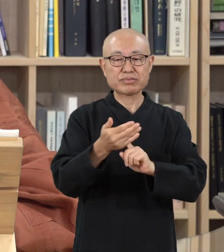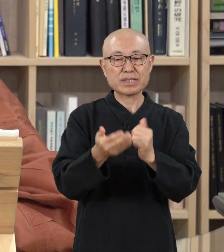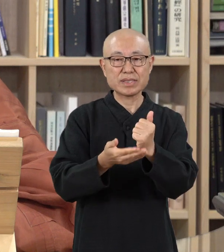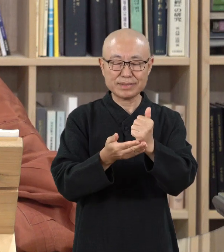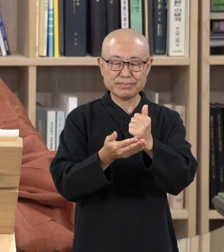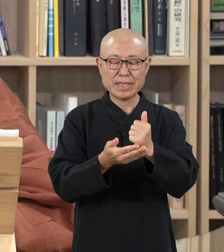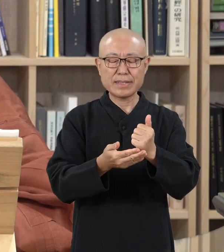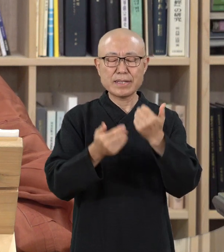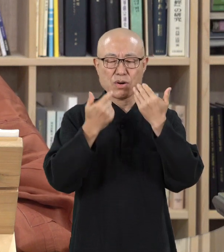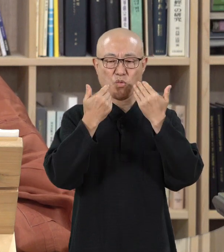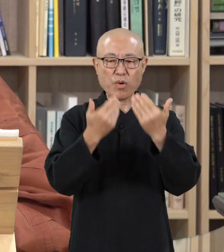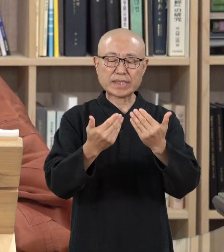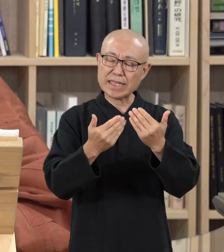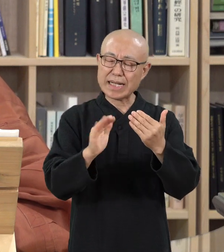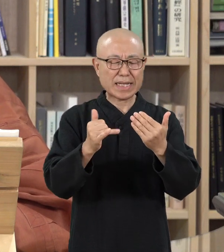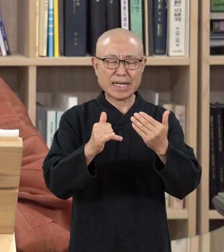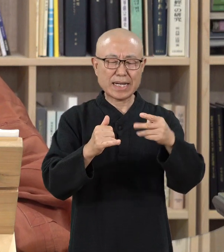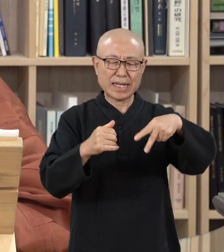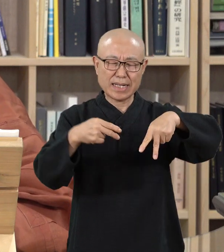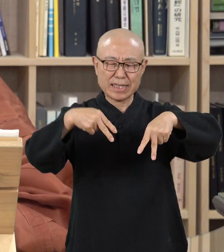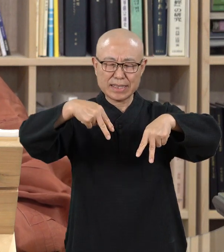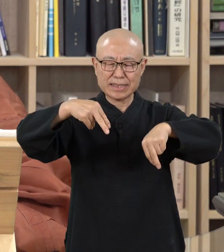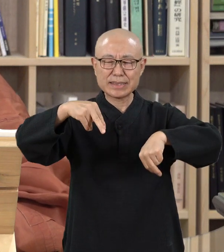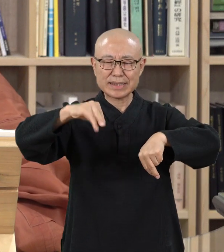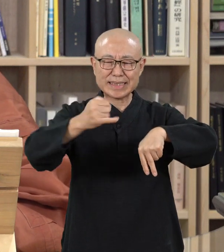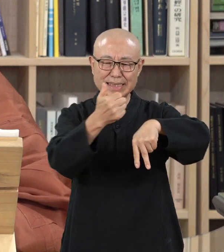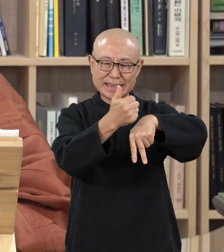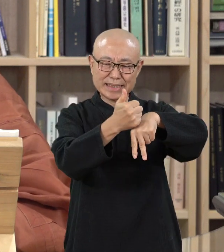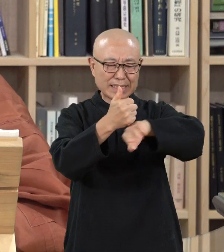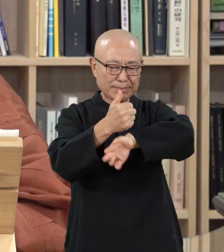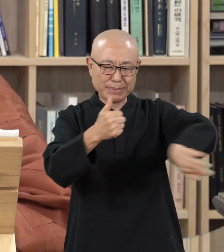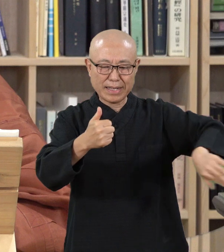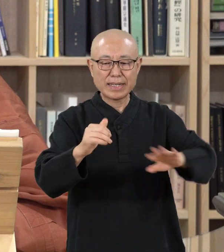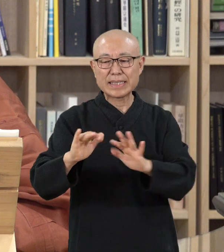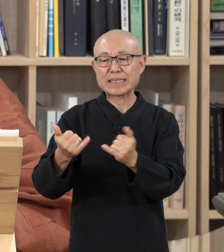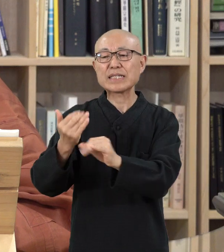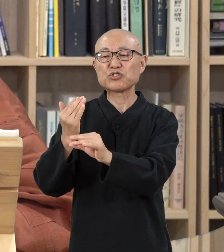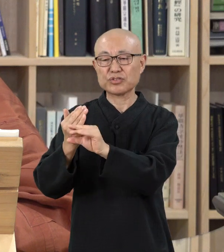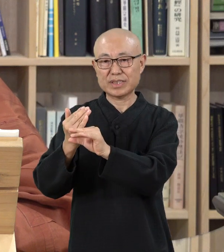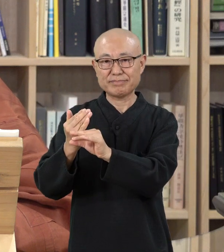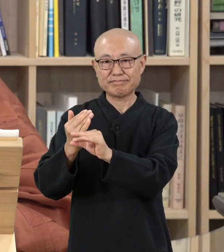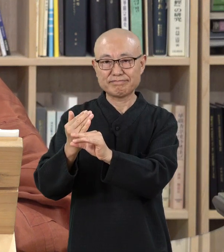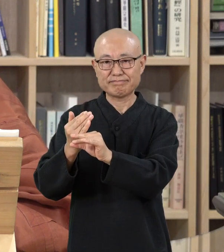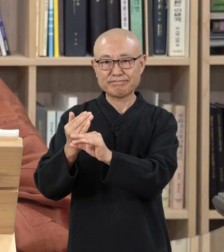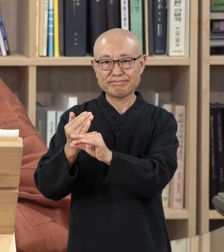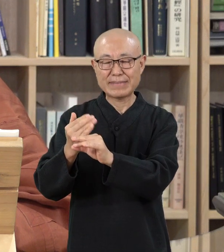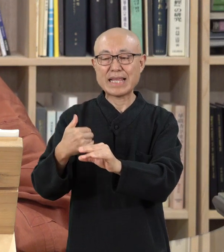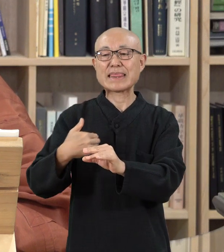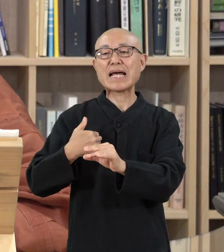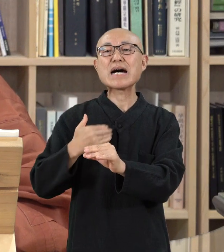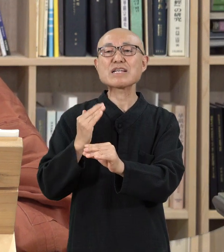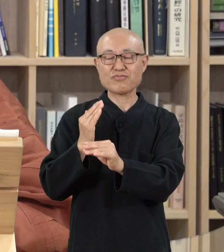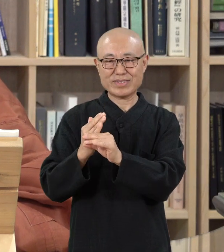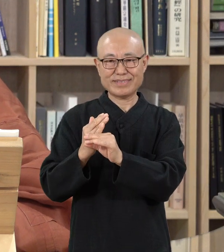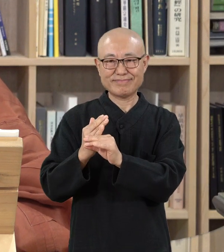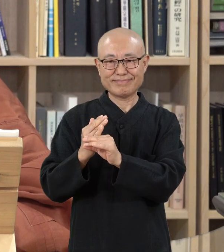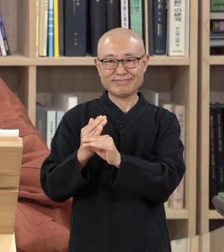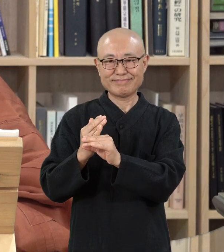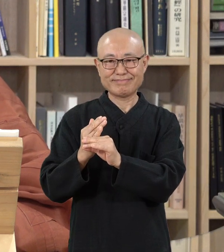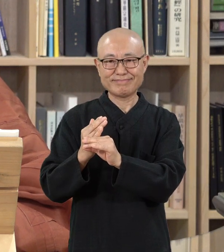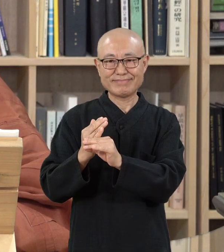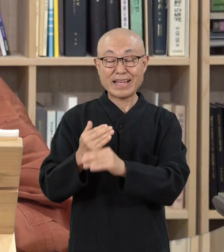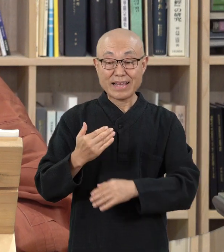부처님은 철저하게 인간 중심으로, 그 인간 중심에 나 자신이 서 있는 거예요. 그리고 나